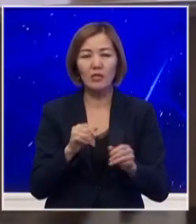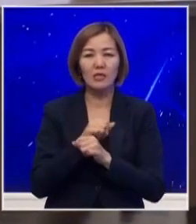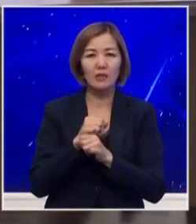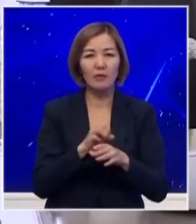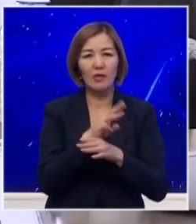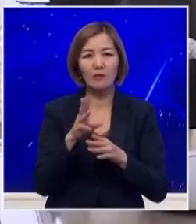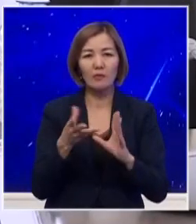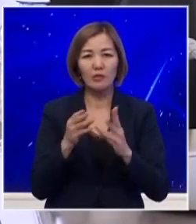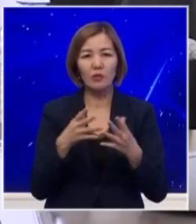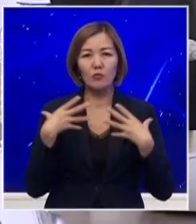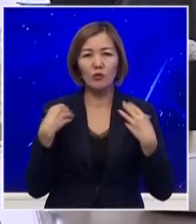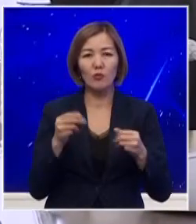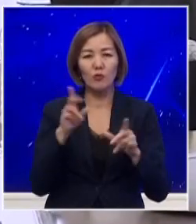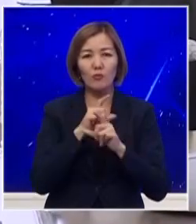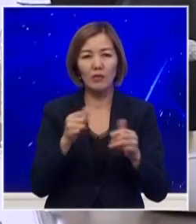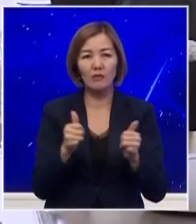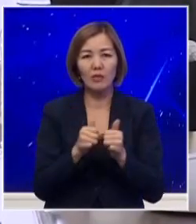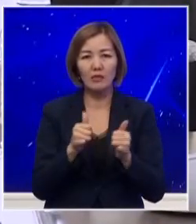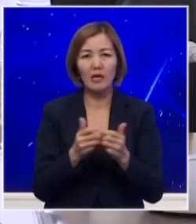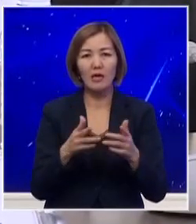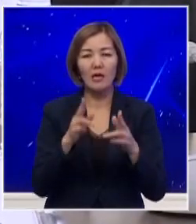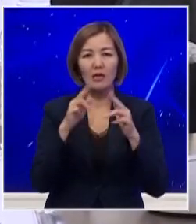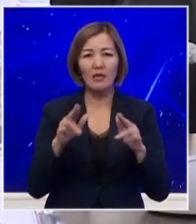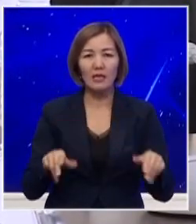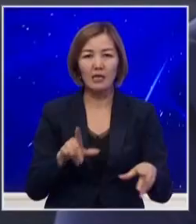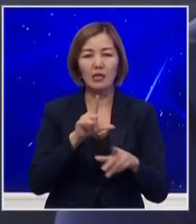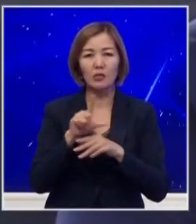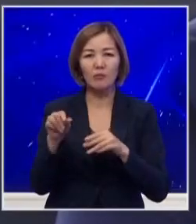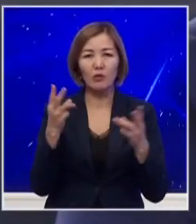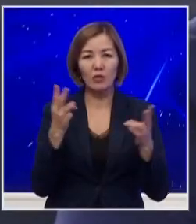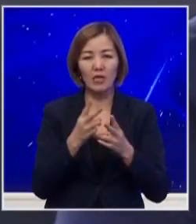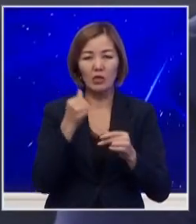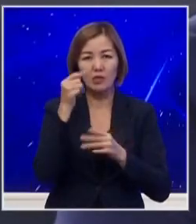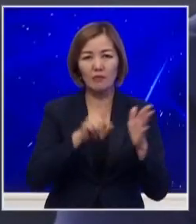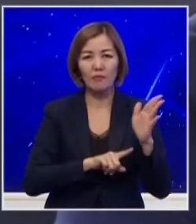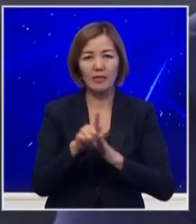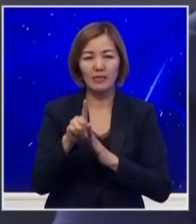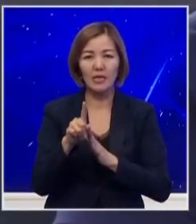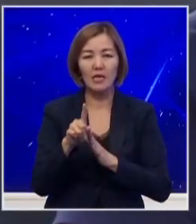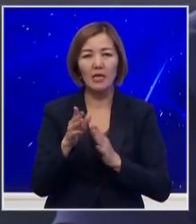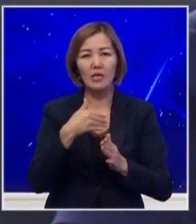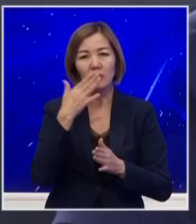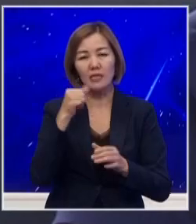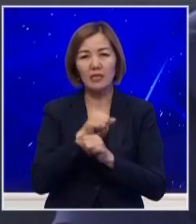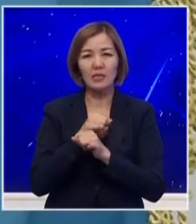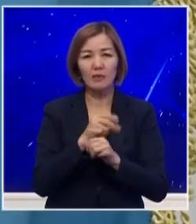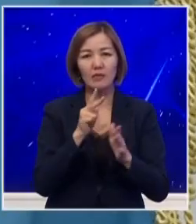демалысын қамтамасыз ету, сауықтыру және мектеп жанындағы лагерге жіберу. Биылғы жылы жазғы демалыспен